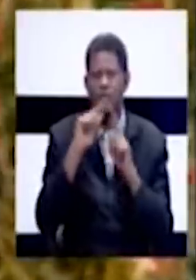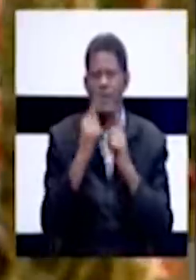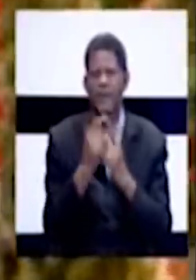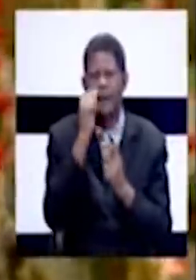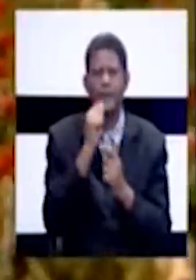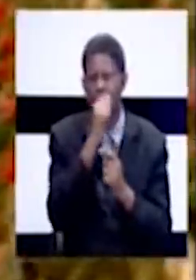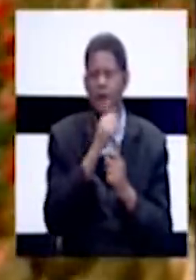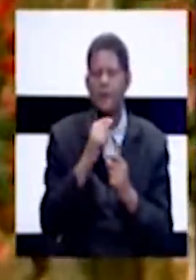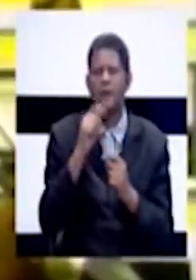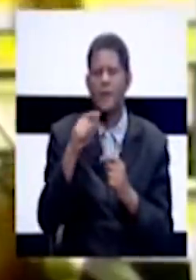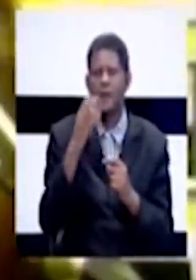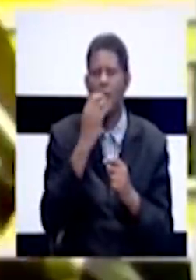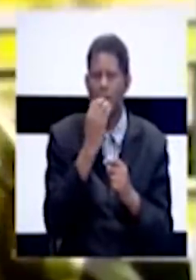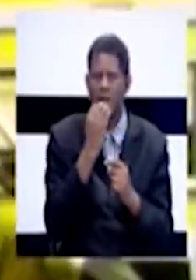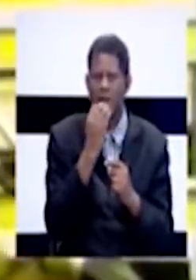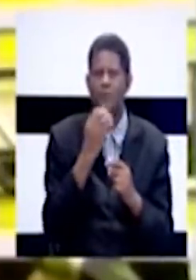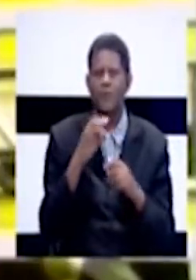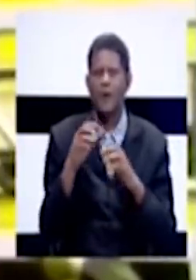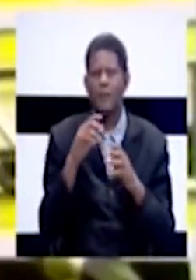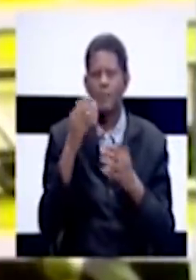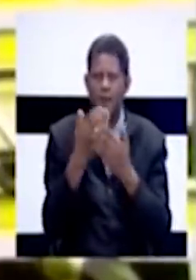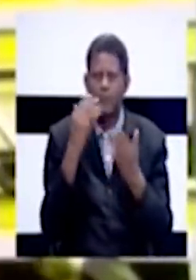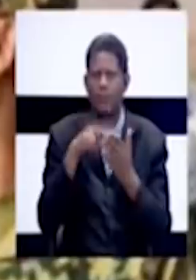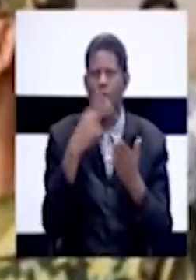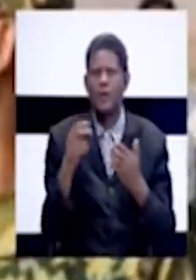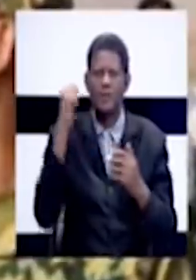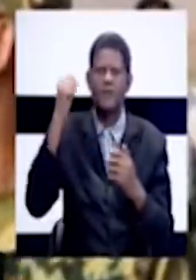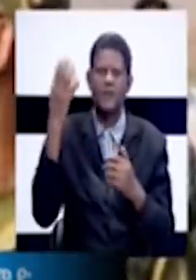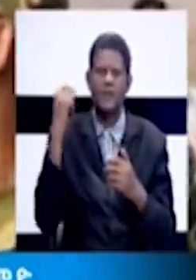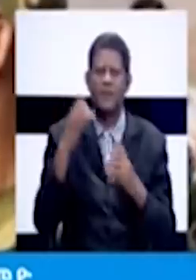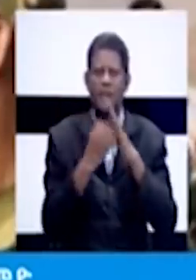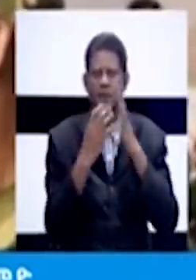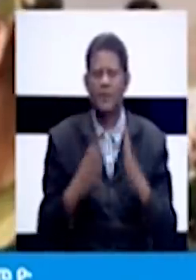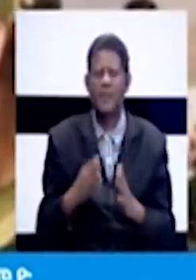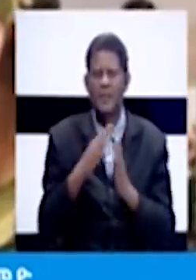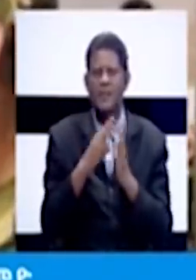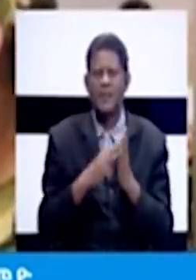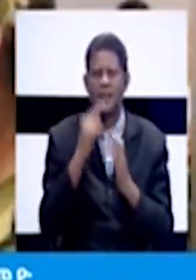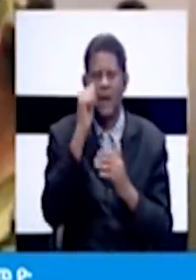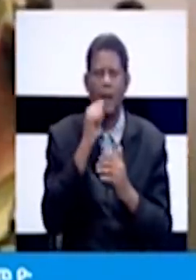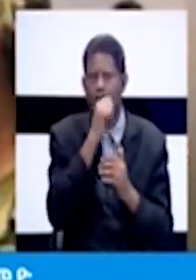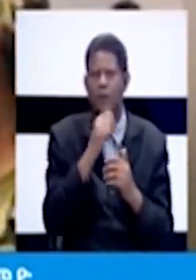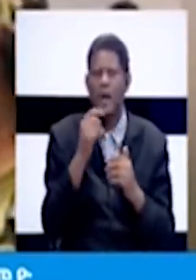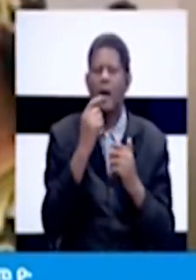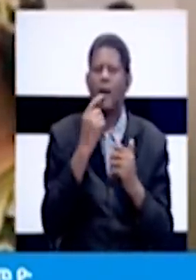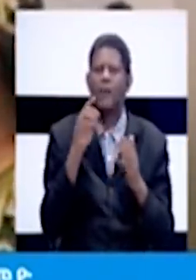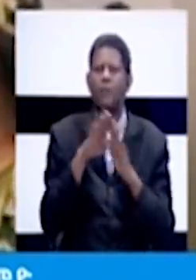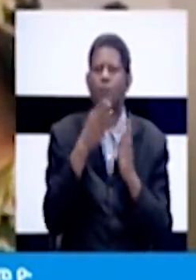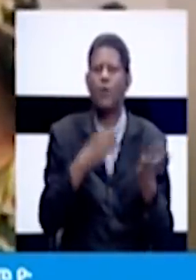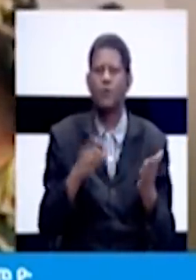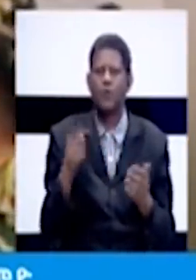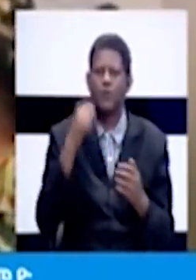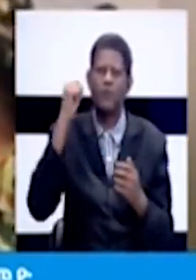حزون كمتا منغستو هايل مريم ابدرو ورقتو زفكرا زنبره فاشيستاو سعاد ابي احمدون اب افمت كوينو يفكر